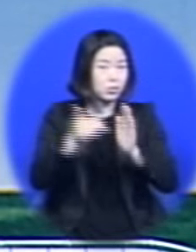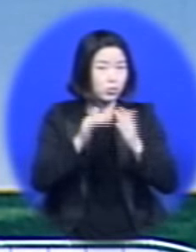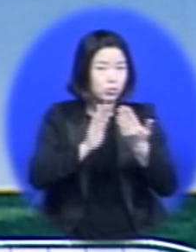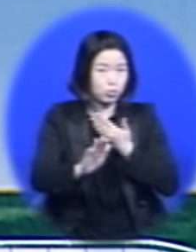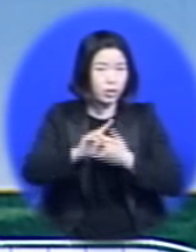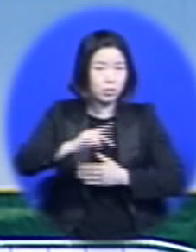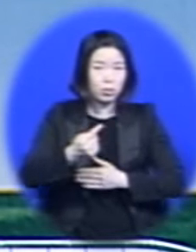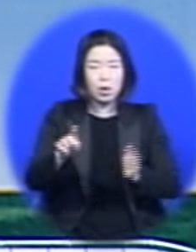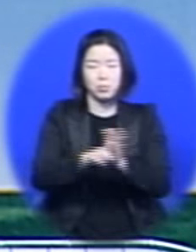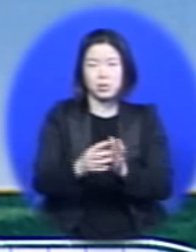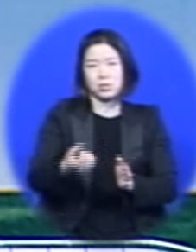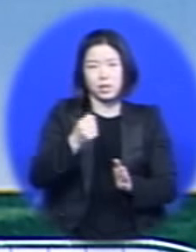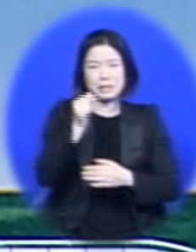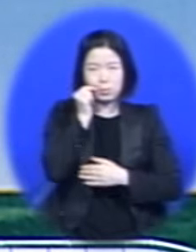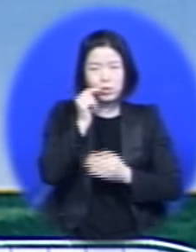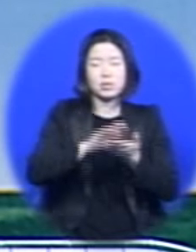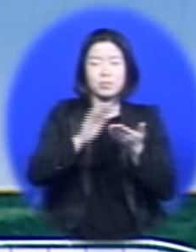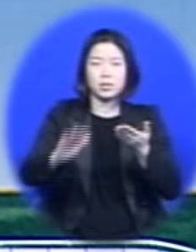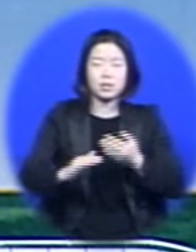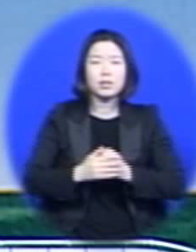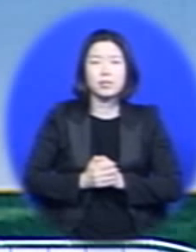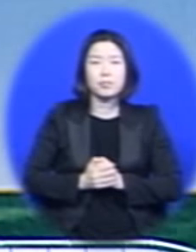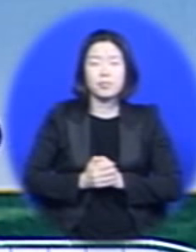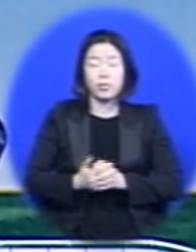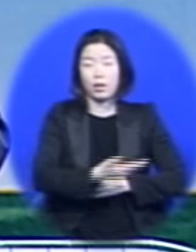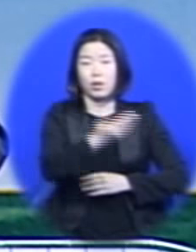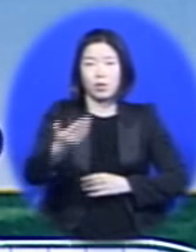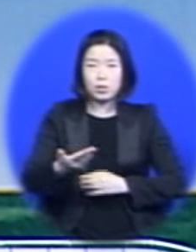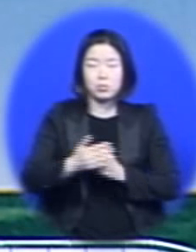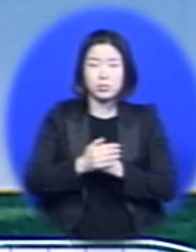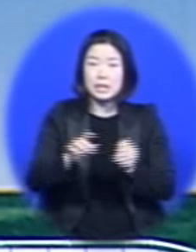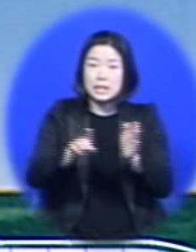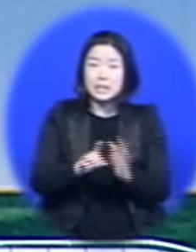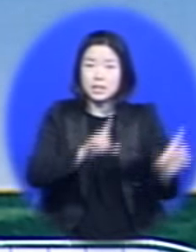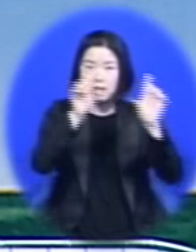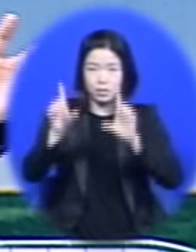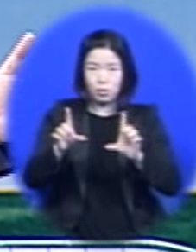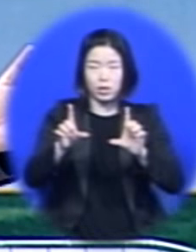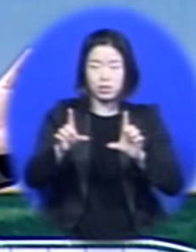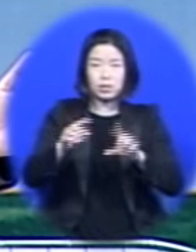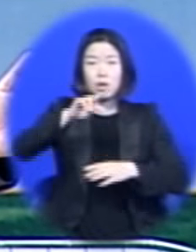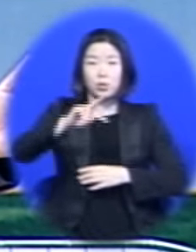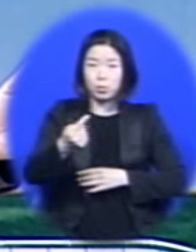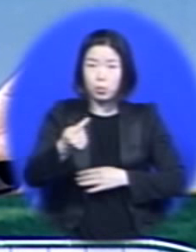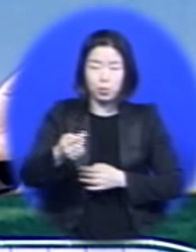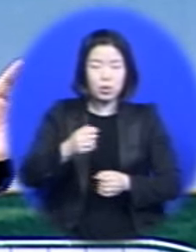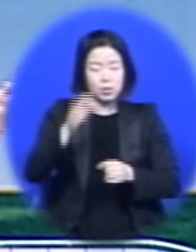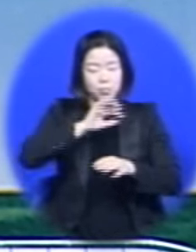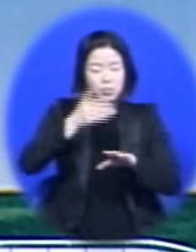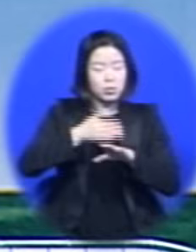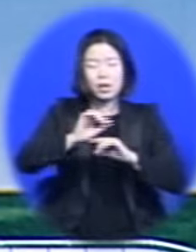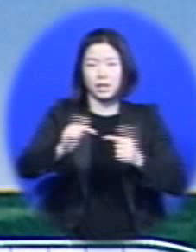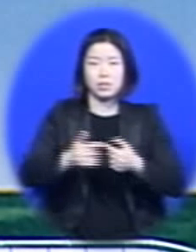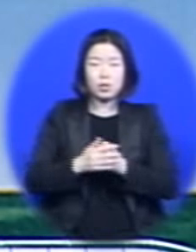그들은 믿음을 갖지 못했던 것입니다. 여러분, 신앙생활은 도 닦는 거 아닙니다.